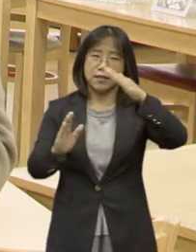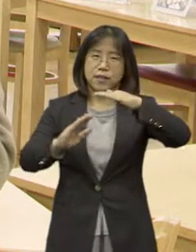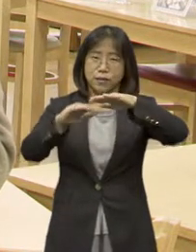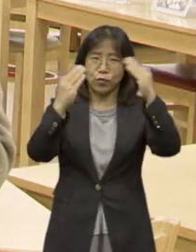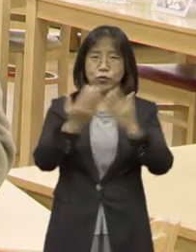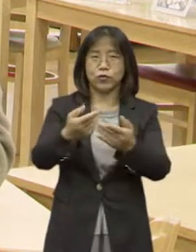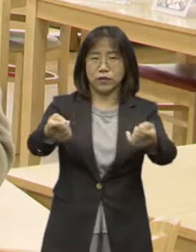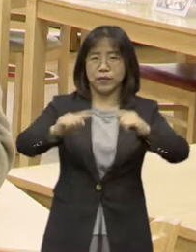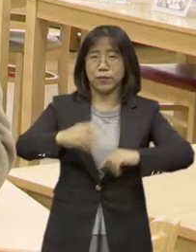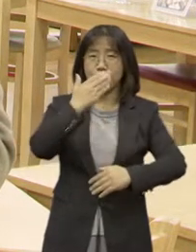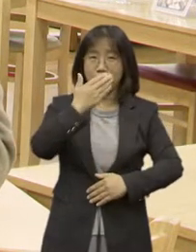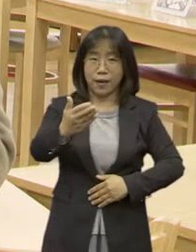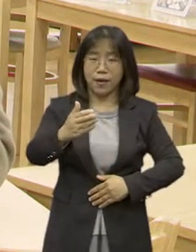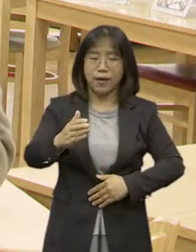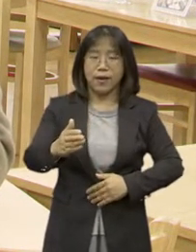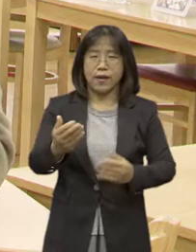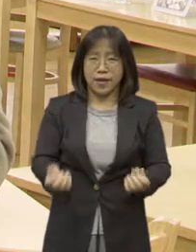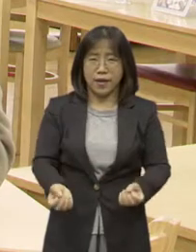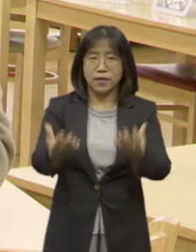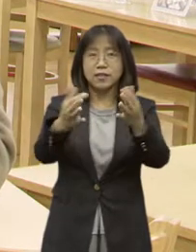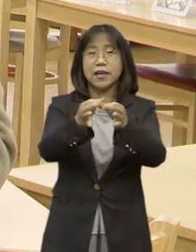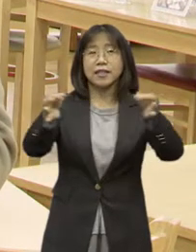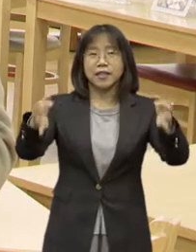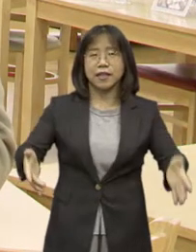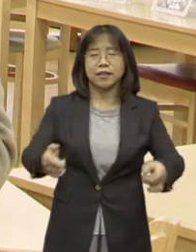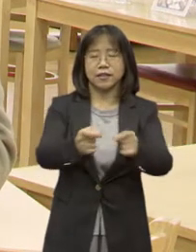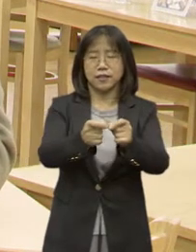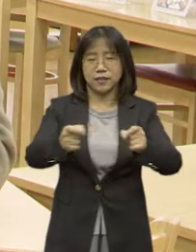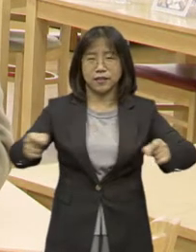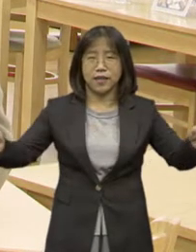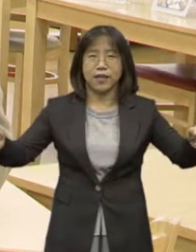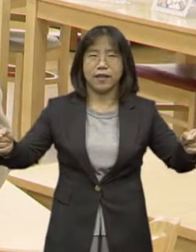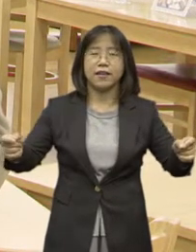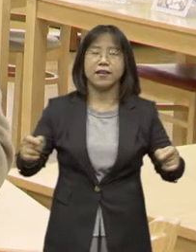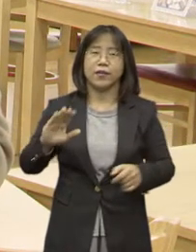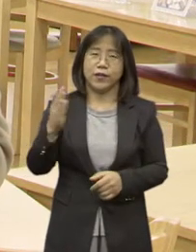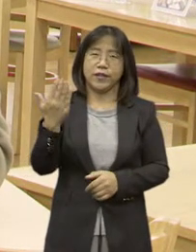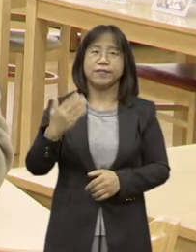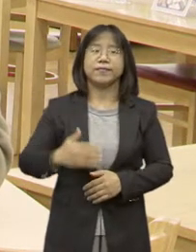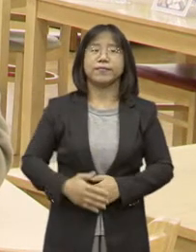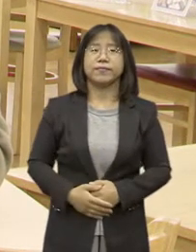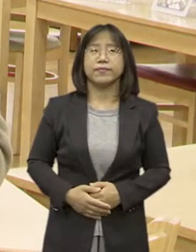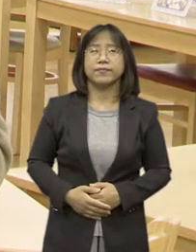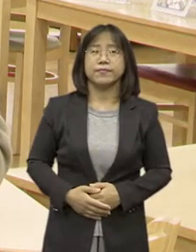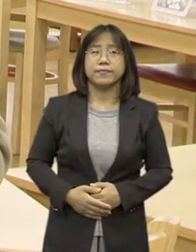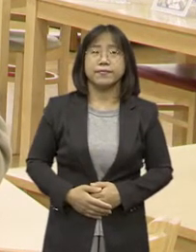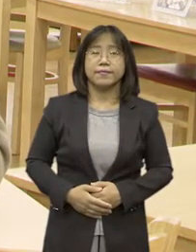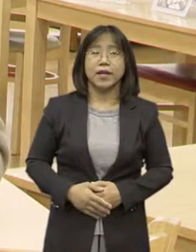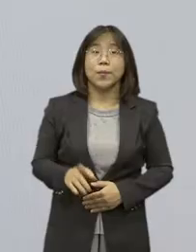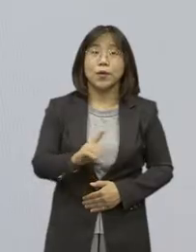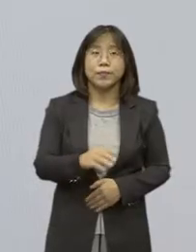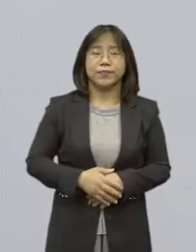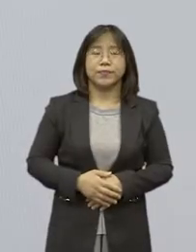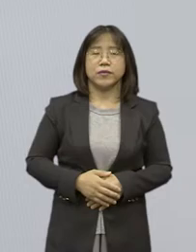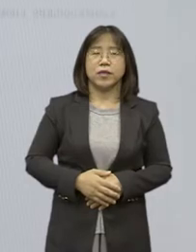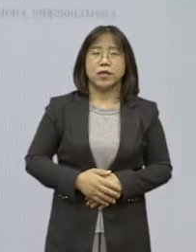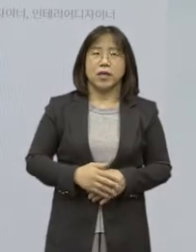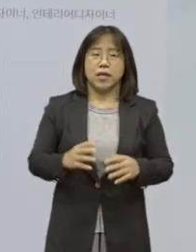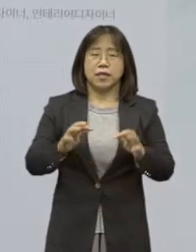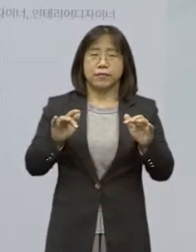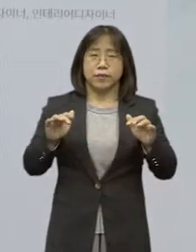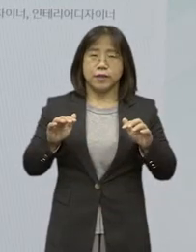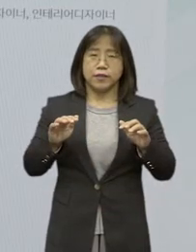전체로 확대하고 또 행사 기간 또한 대폭 늘려서 이번에 행사를 치르게 되었습니다.